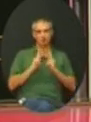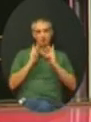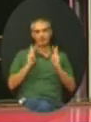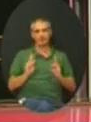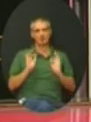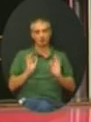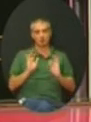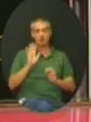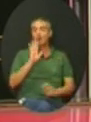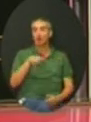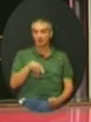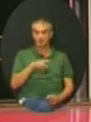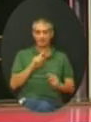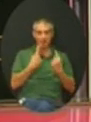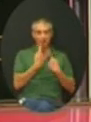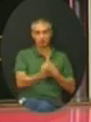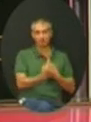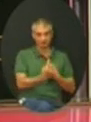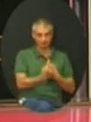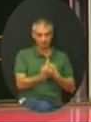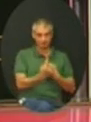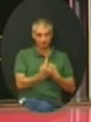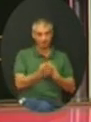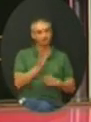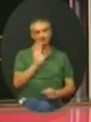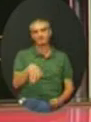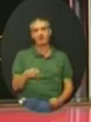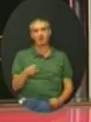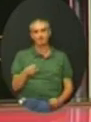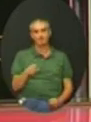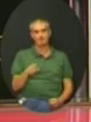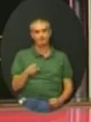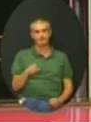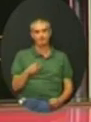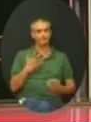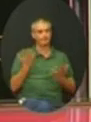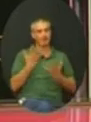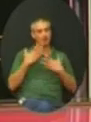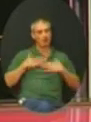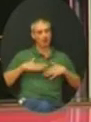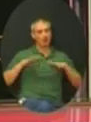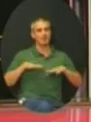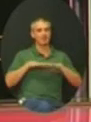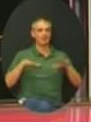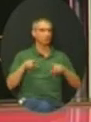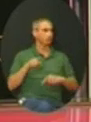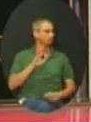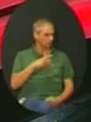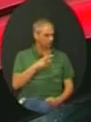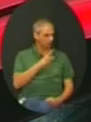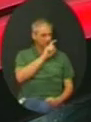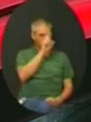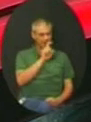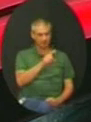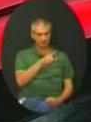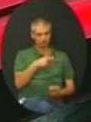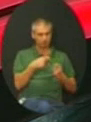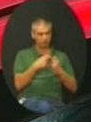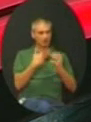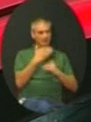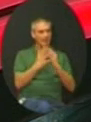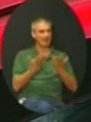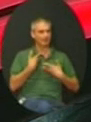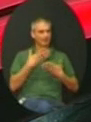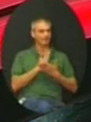הפתרונות גם לאירועים עצמם וגם איך להרגיע את השטח. יש לך סימני שאלה לגבי תהליך